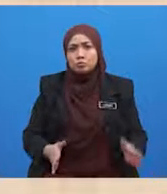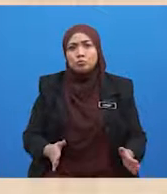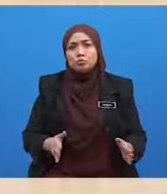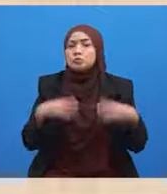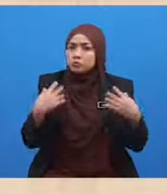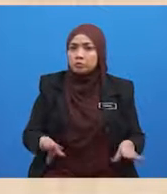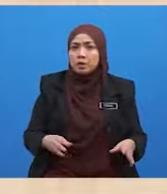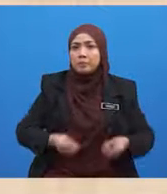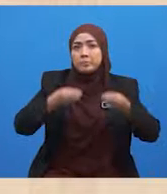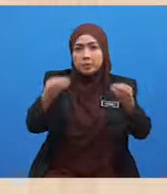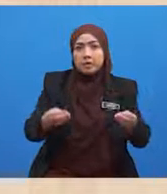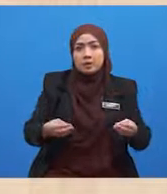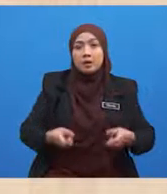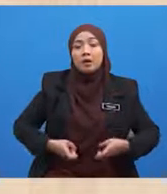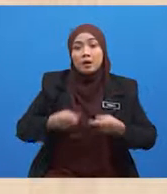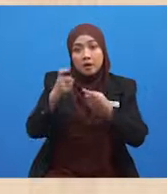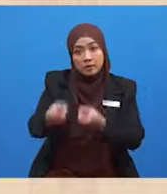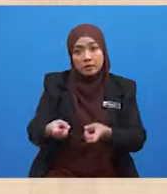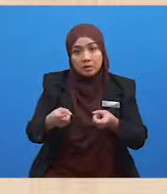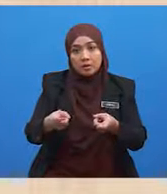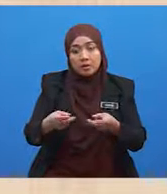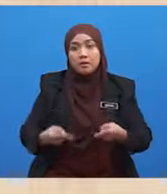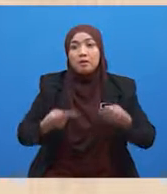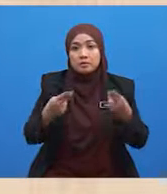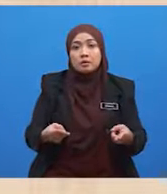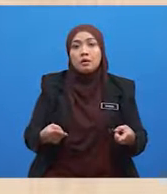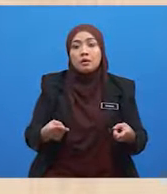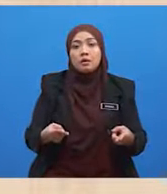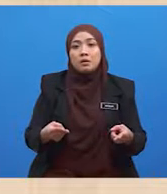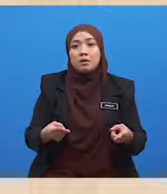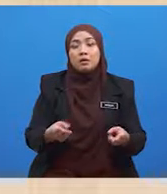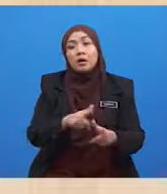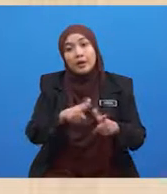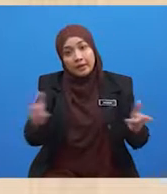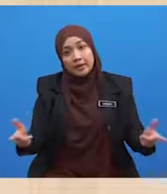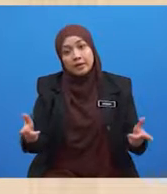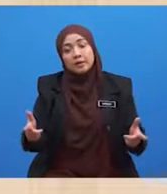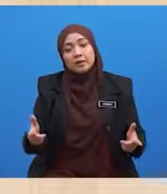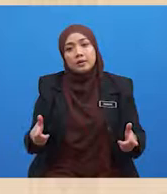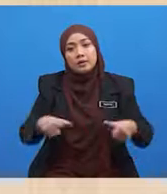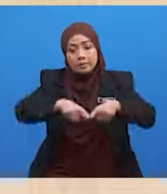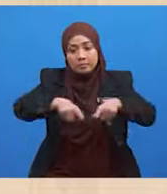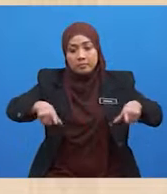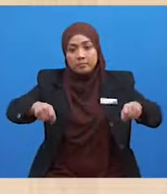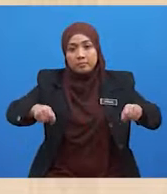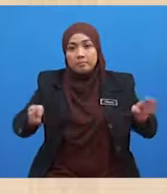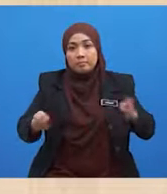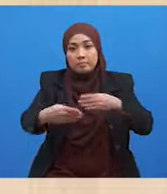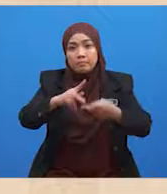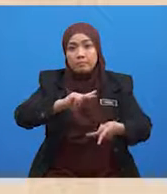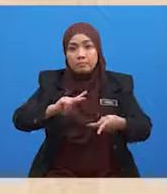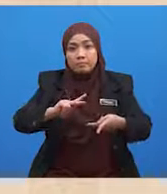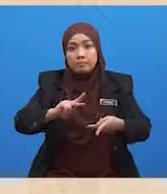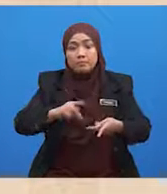sekolah memberikan hadiah sampingan yaitu bekas Tangsel kepada pembeli yang membuat